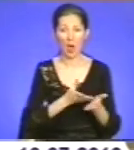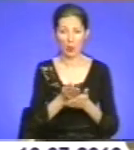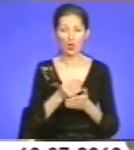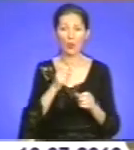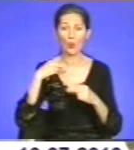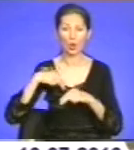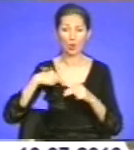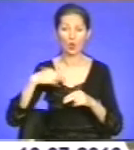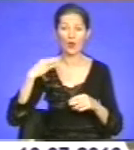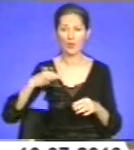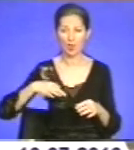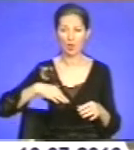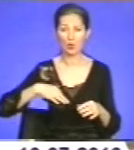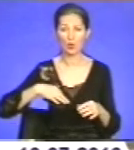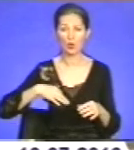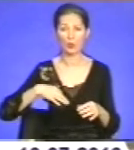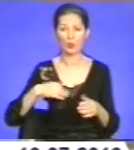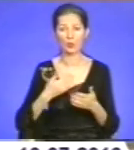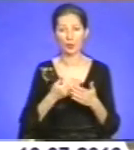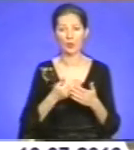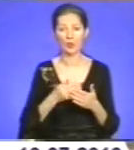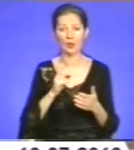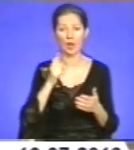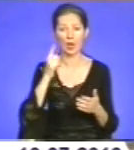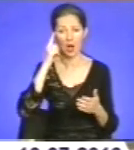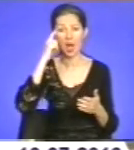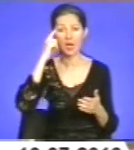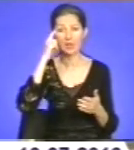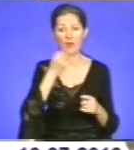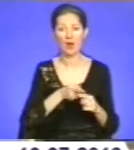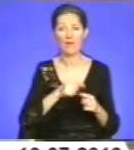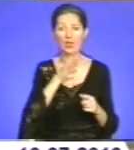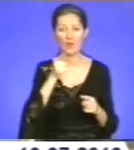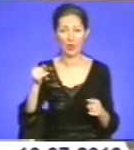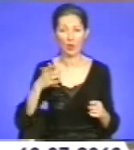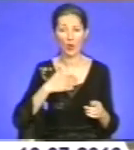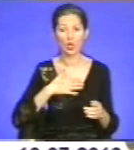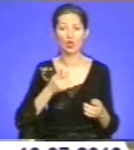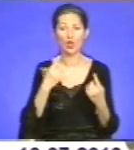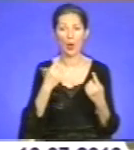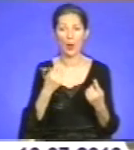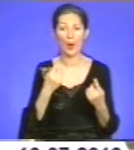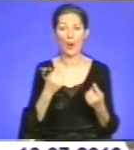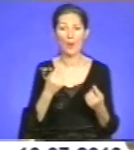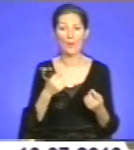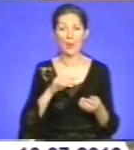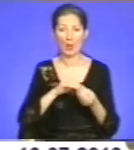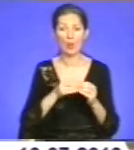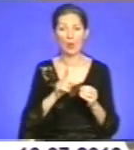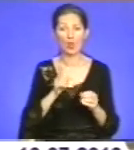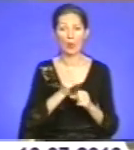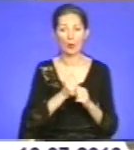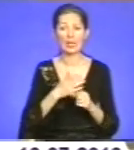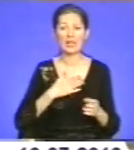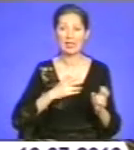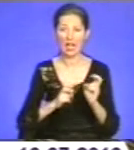французов, там, условно скажем, корейцев, а в это время у нас остро стоит проблема, чтобы работали наши предприятия